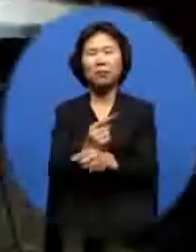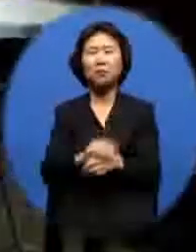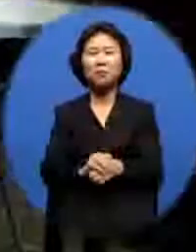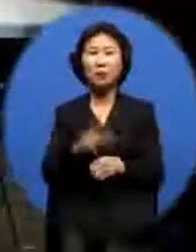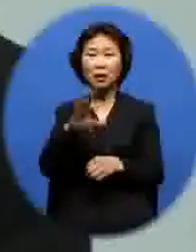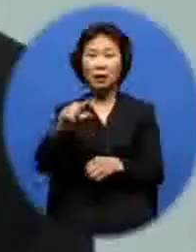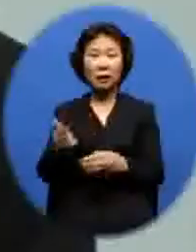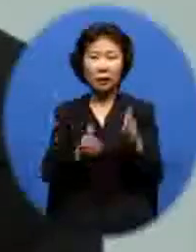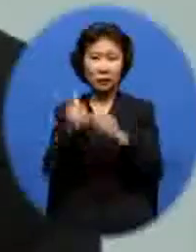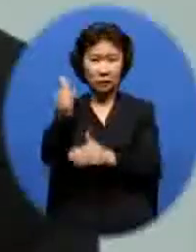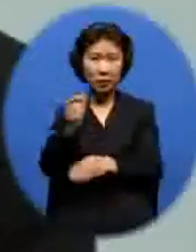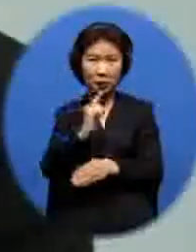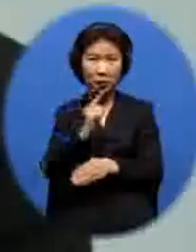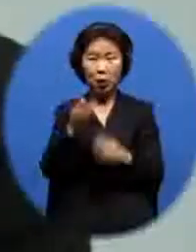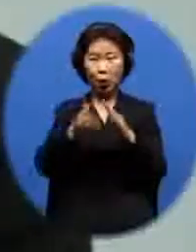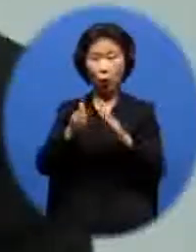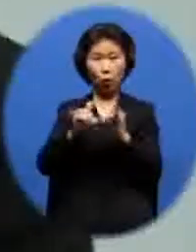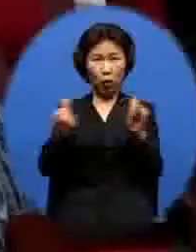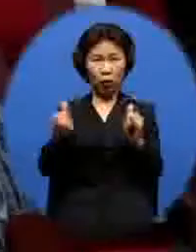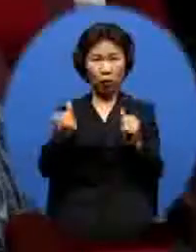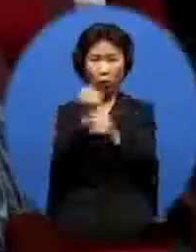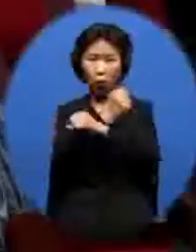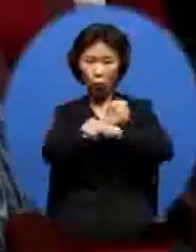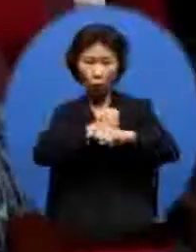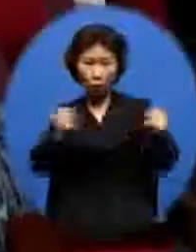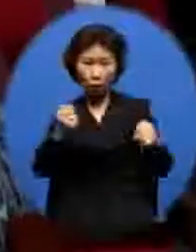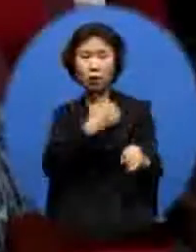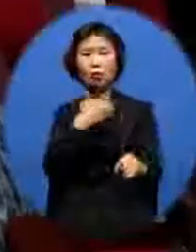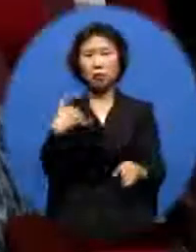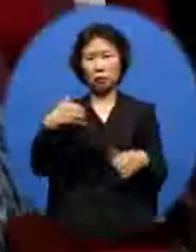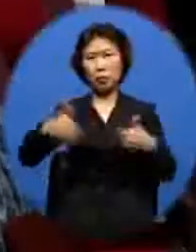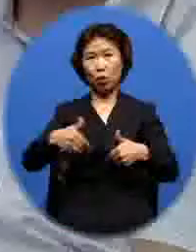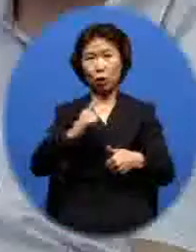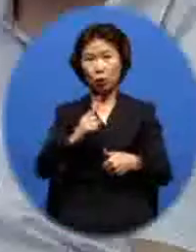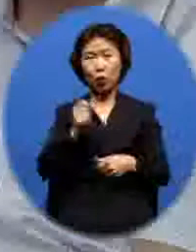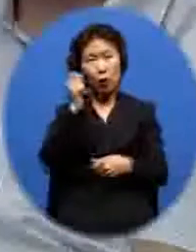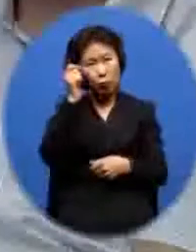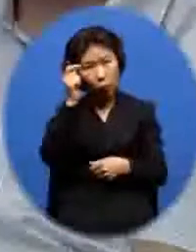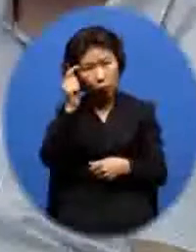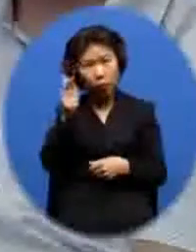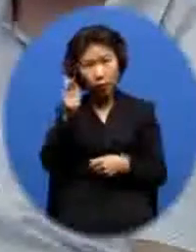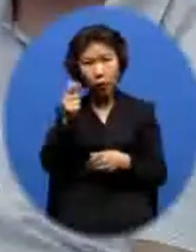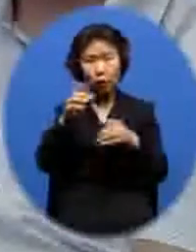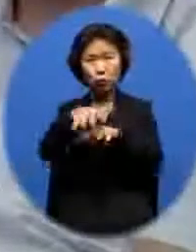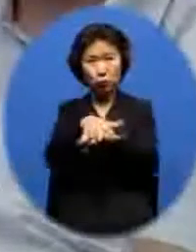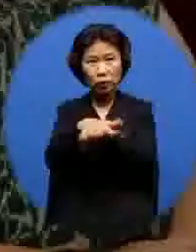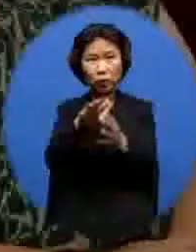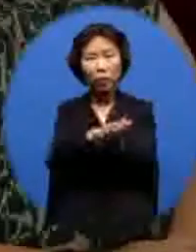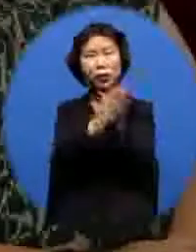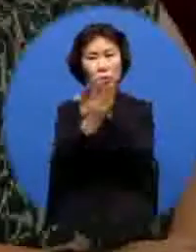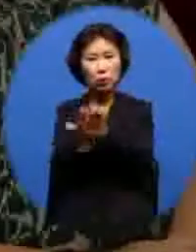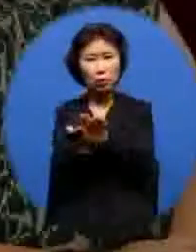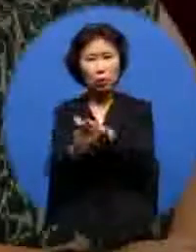자리에서 공무원들이 광역행정기획자로서 자부심을 가질 것과 유능한 조직으로 변화할 수 있도록 불필요한 권위나